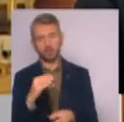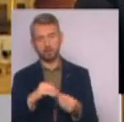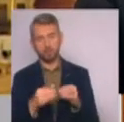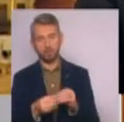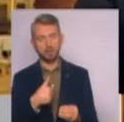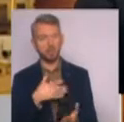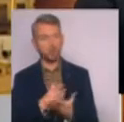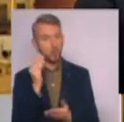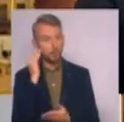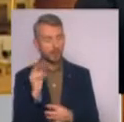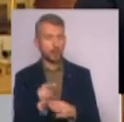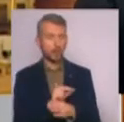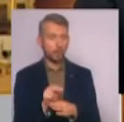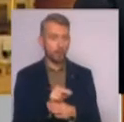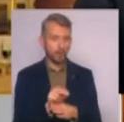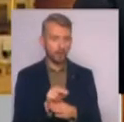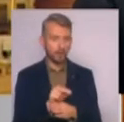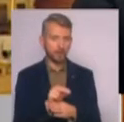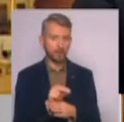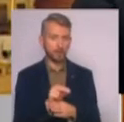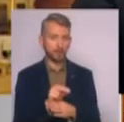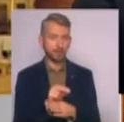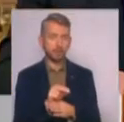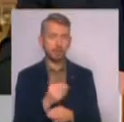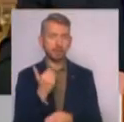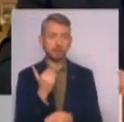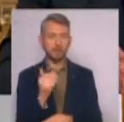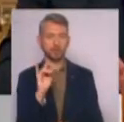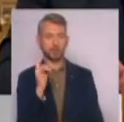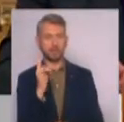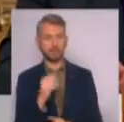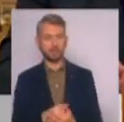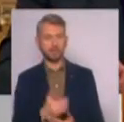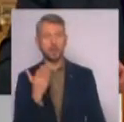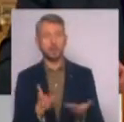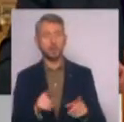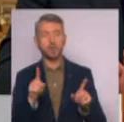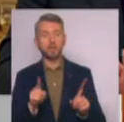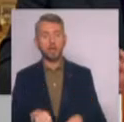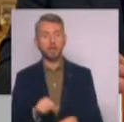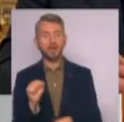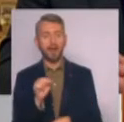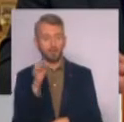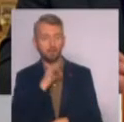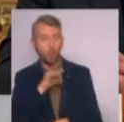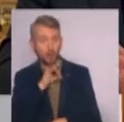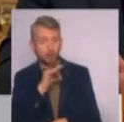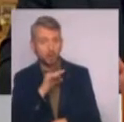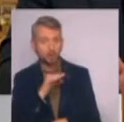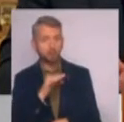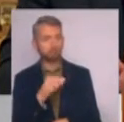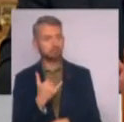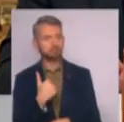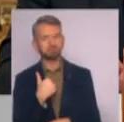Я маю на увазі лікування вашої дитини. Якщо навіть антибіотики в мене під